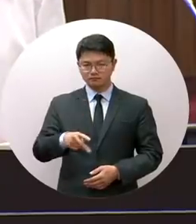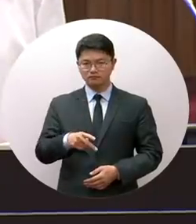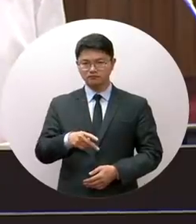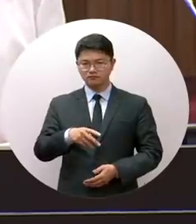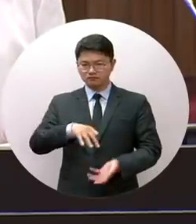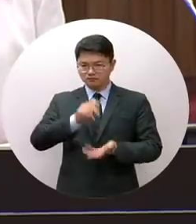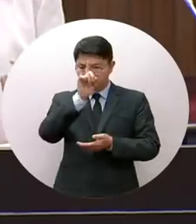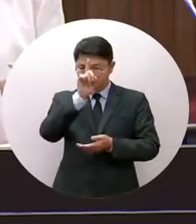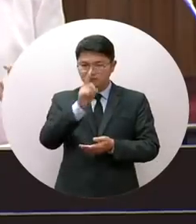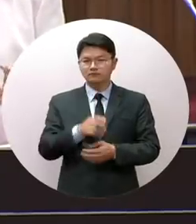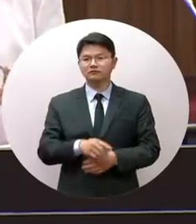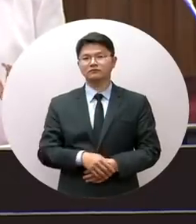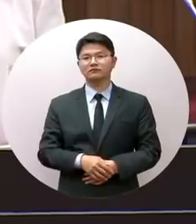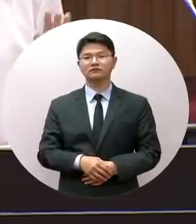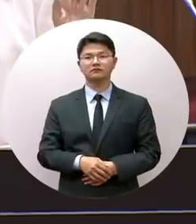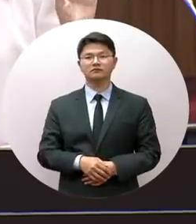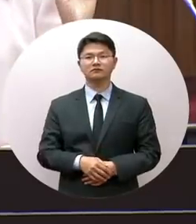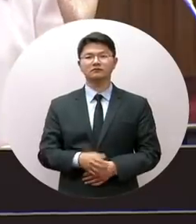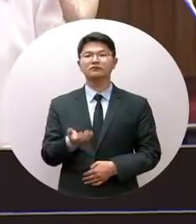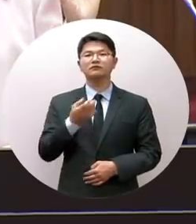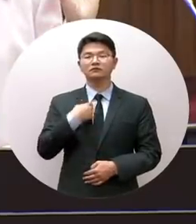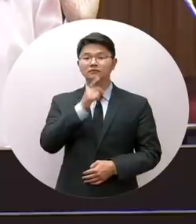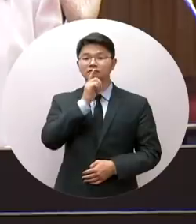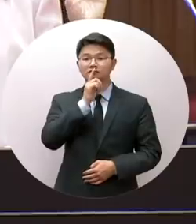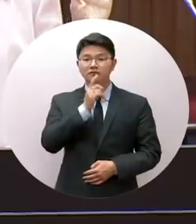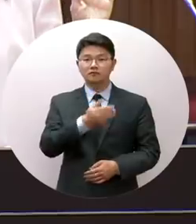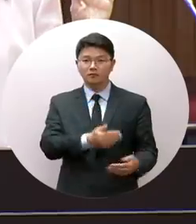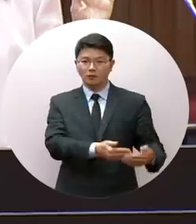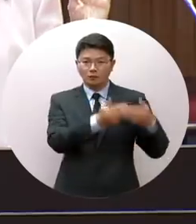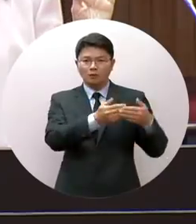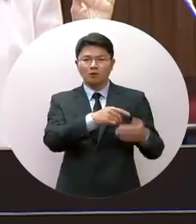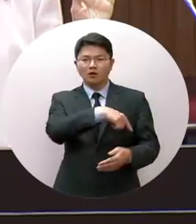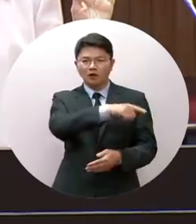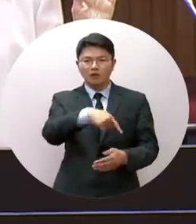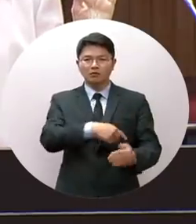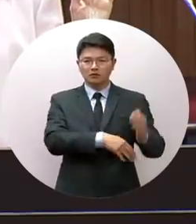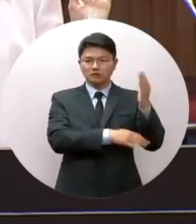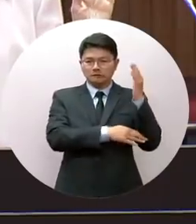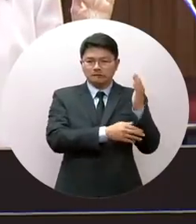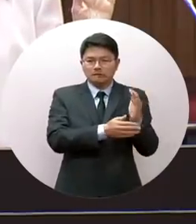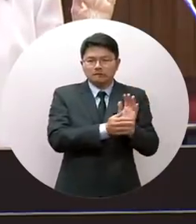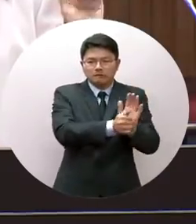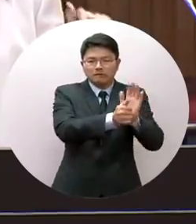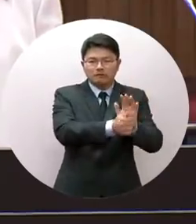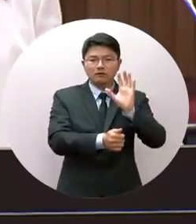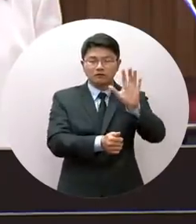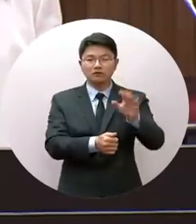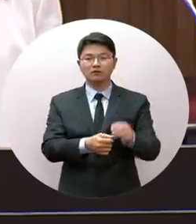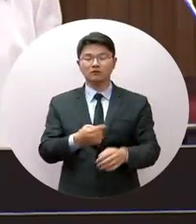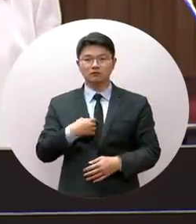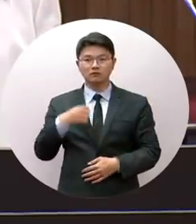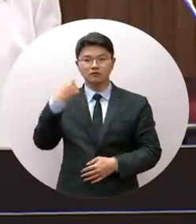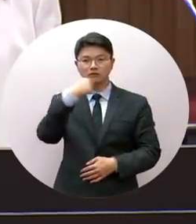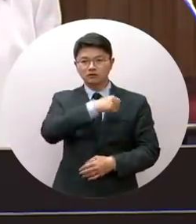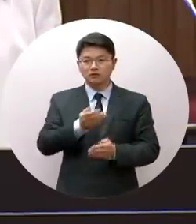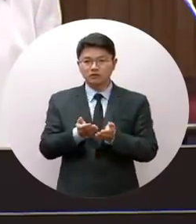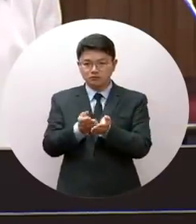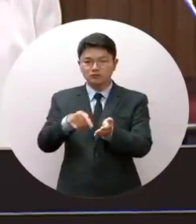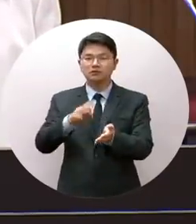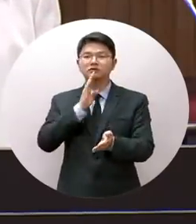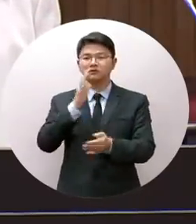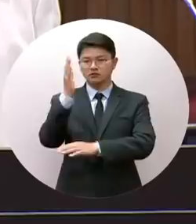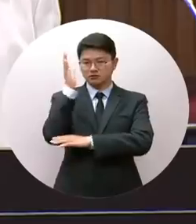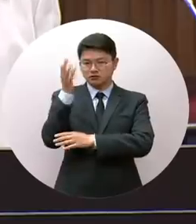点点，我刚刚讲哈，这个中国背后有政府，我们没有，但是我们的台船也算关谷占很